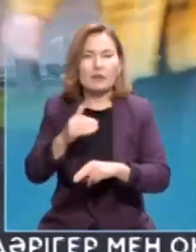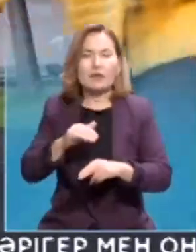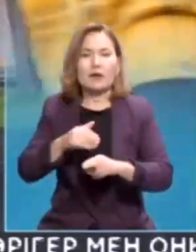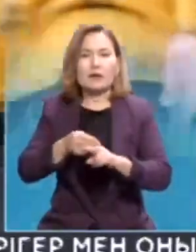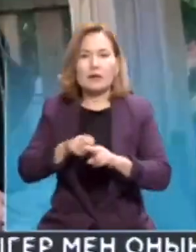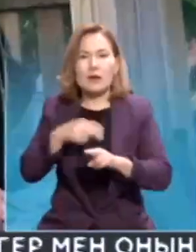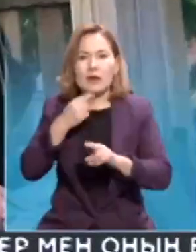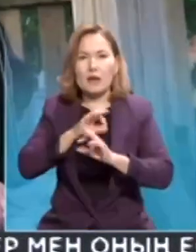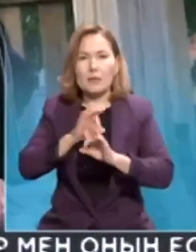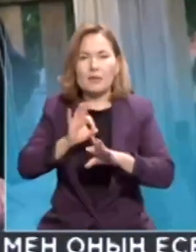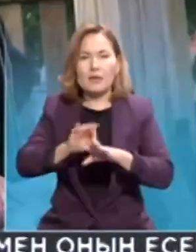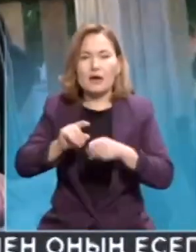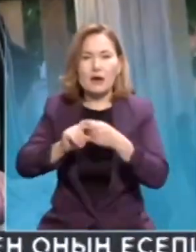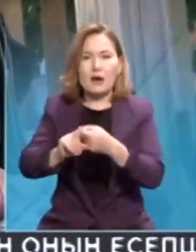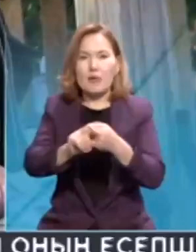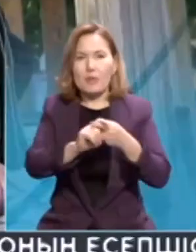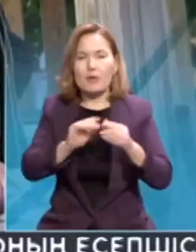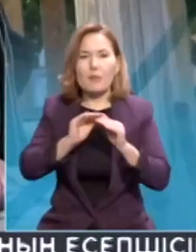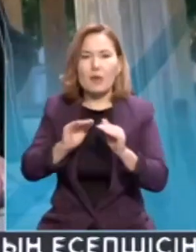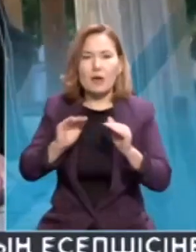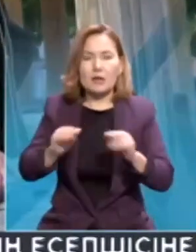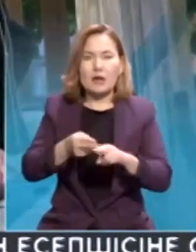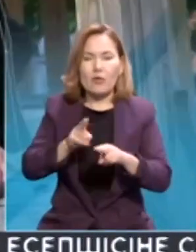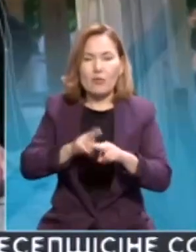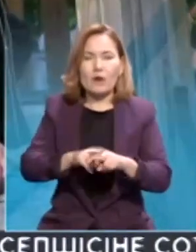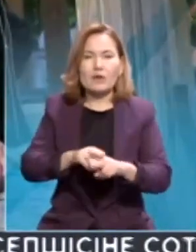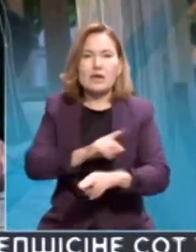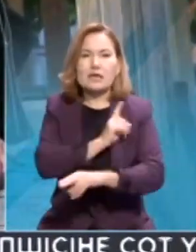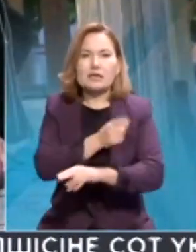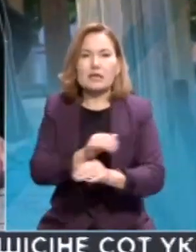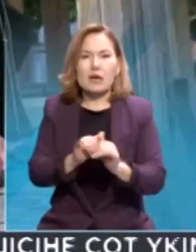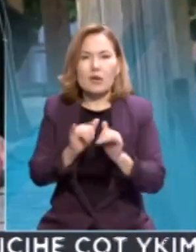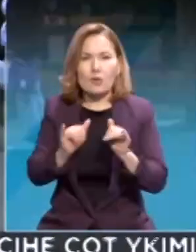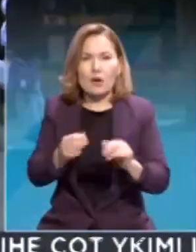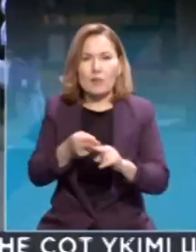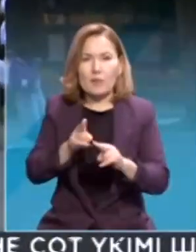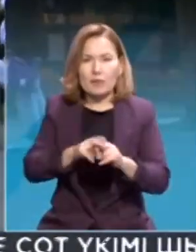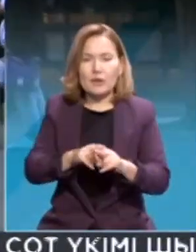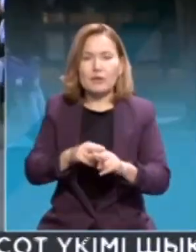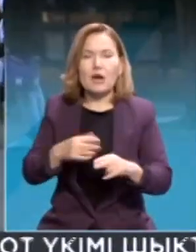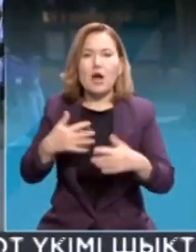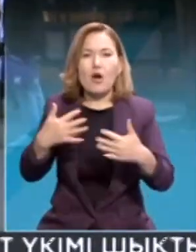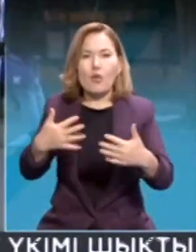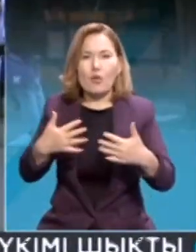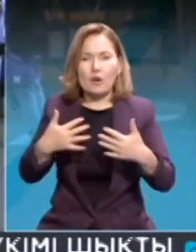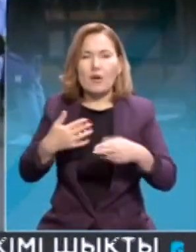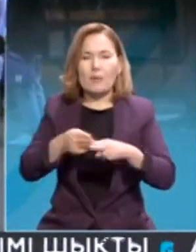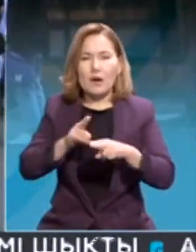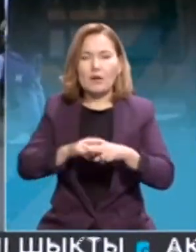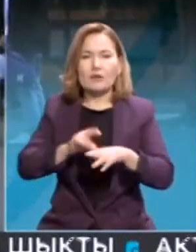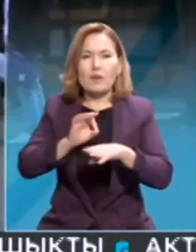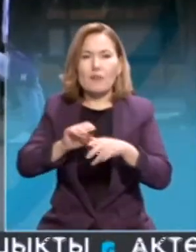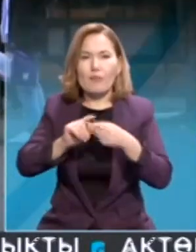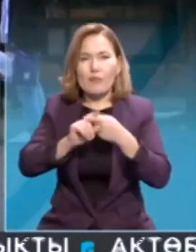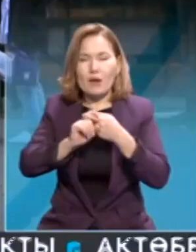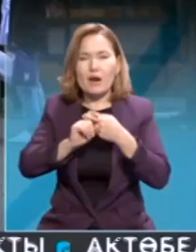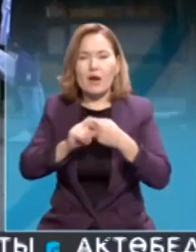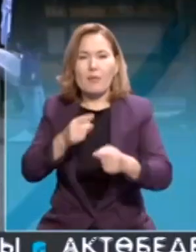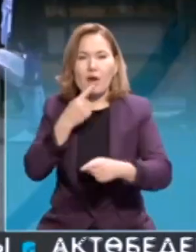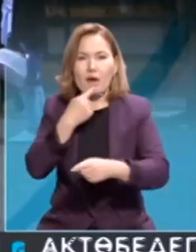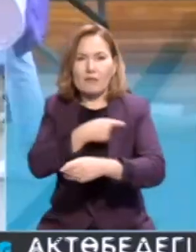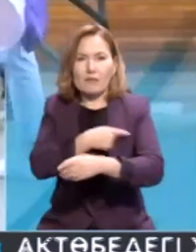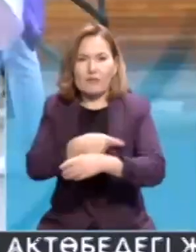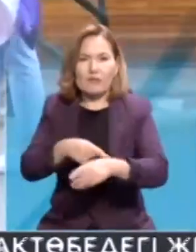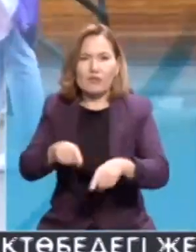жұқпалы ауру балалар арасында кең тараған. Көбіне жеңіл өтеді, тек сирек жағдайларда ғана өкпеге енген бактерия қанға тарап сепсис